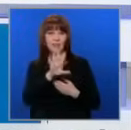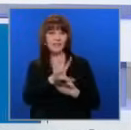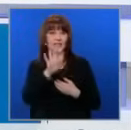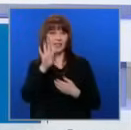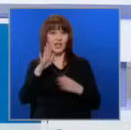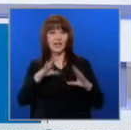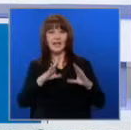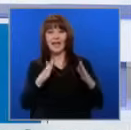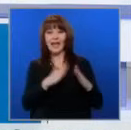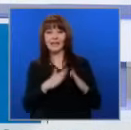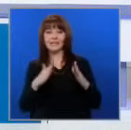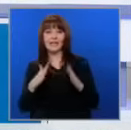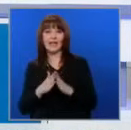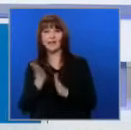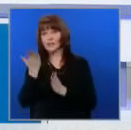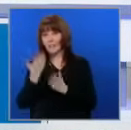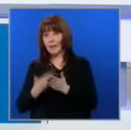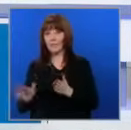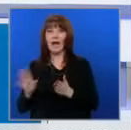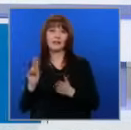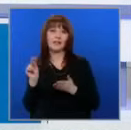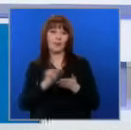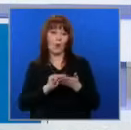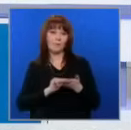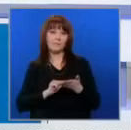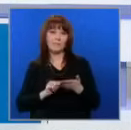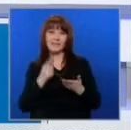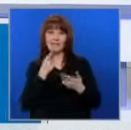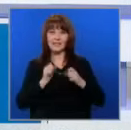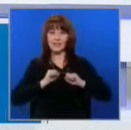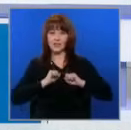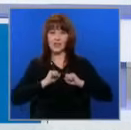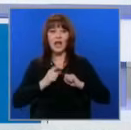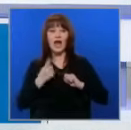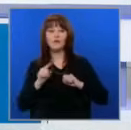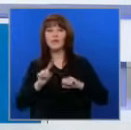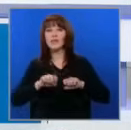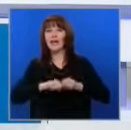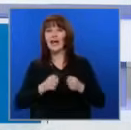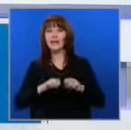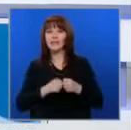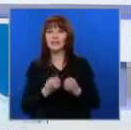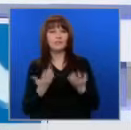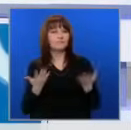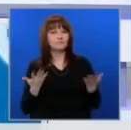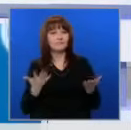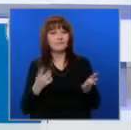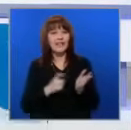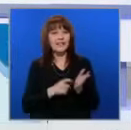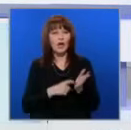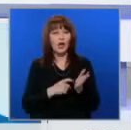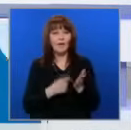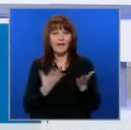54 сгради са били извадени от защитния списък, а някои от тях вече са разрушени. Къде са пробойните в